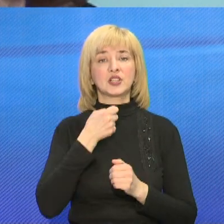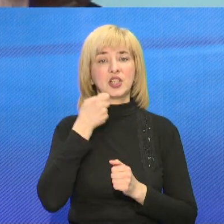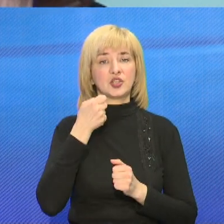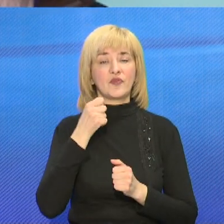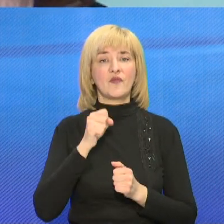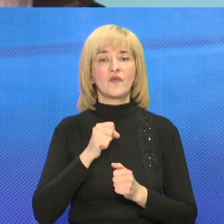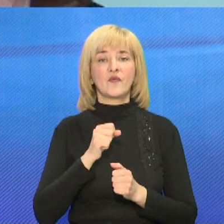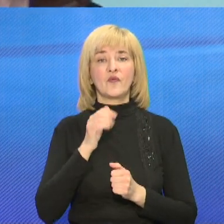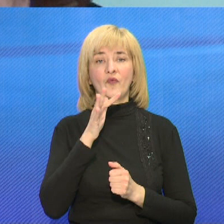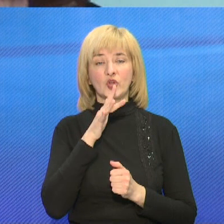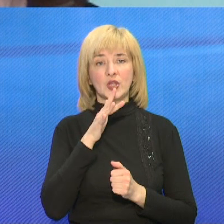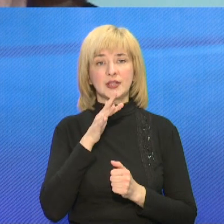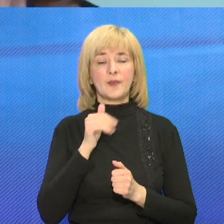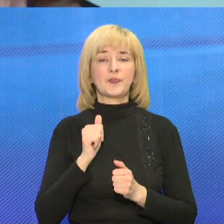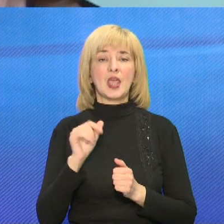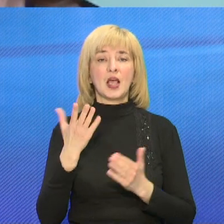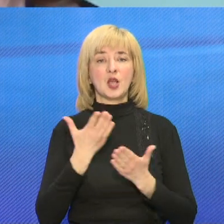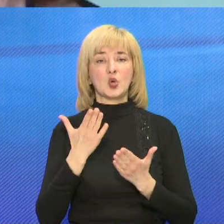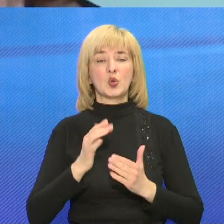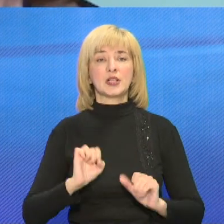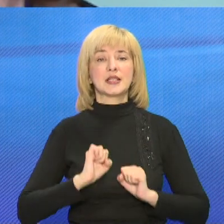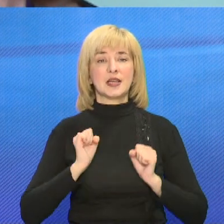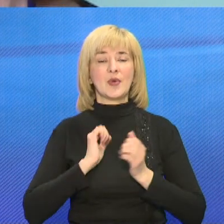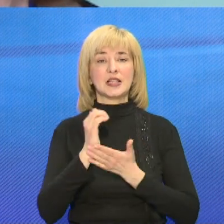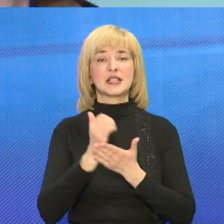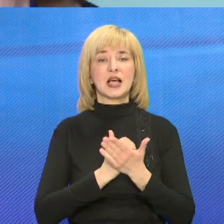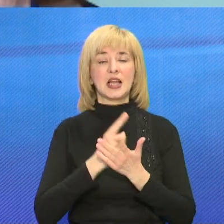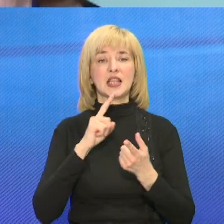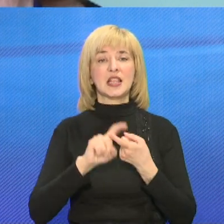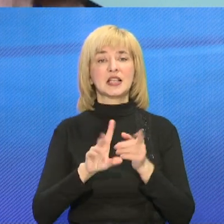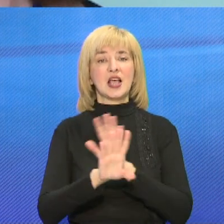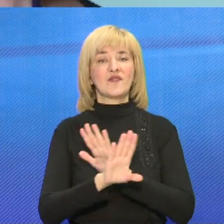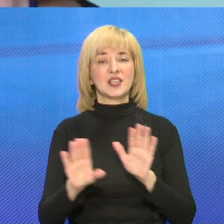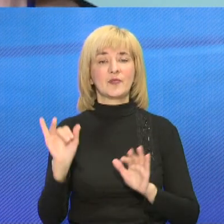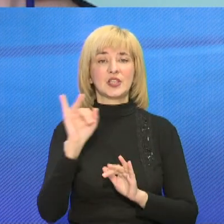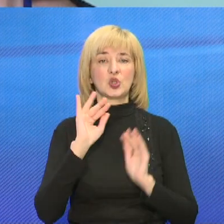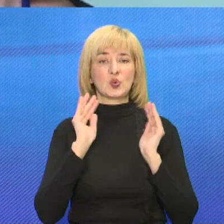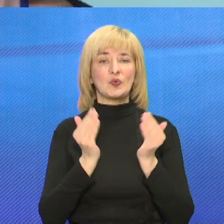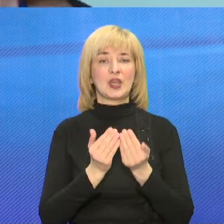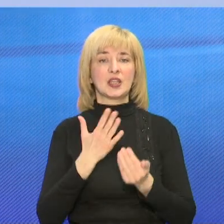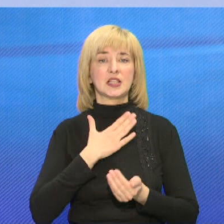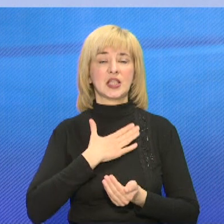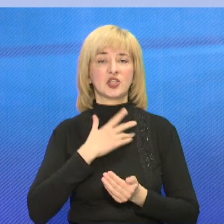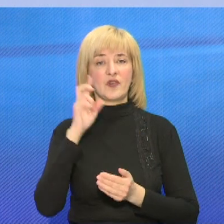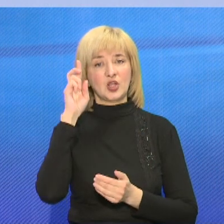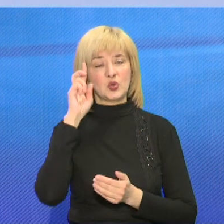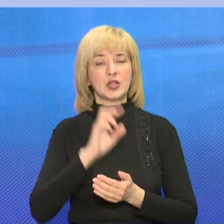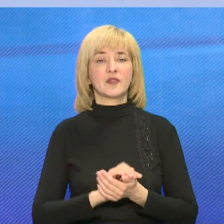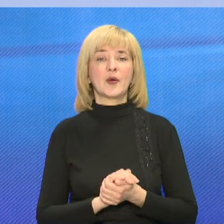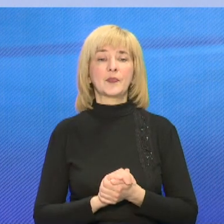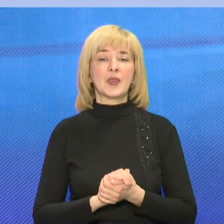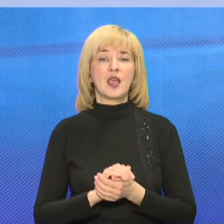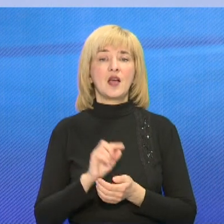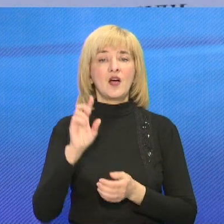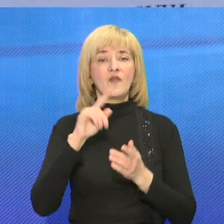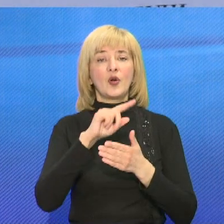которые стремятся сохранить независимость и суверенность нашего государства. У бюллетені усього